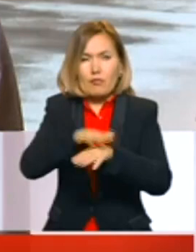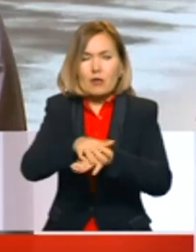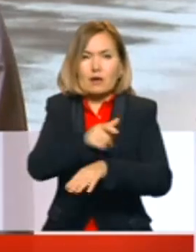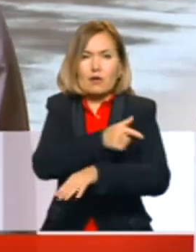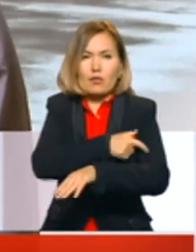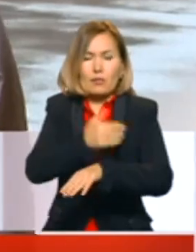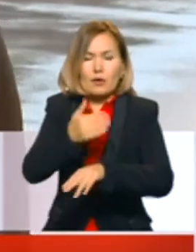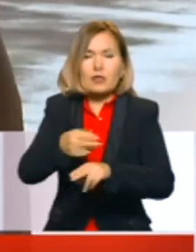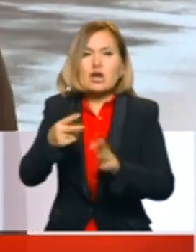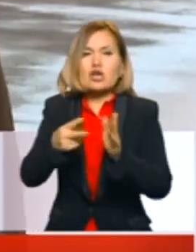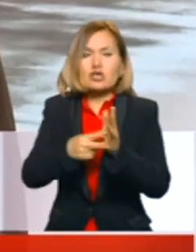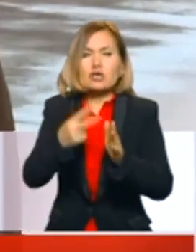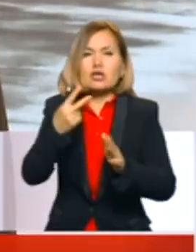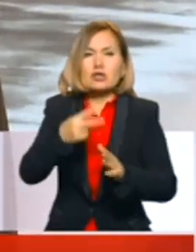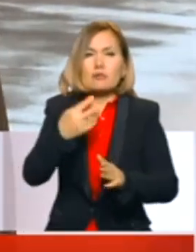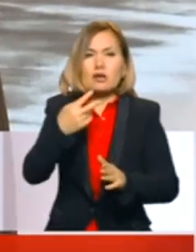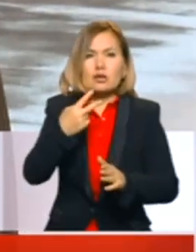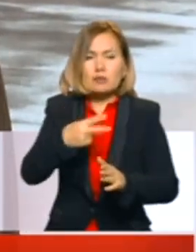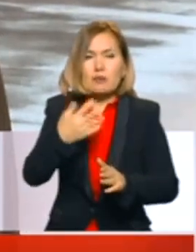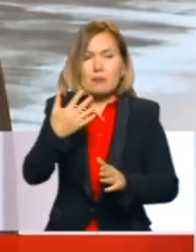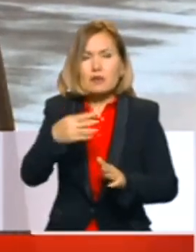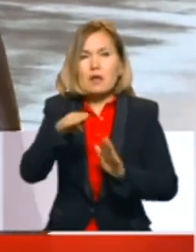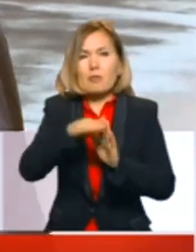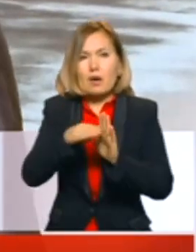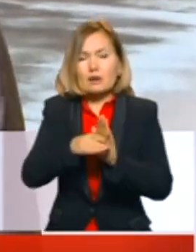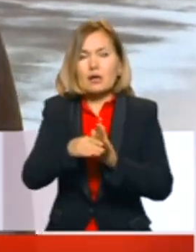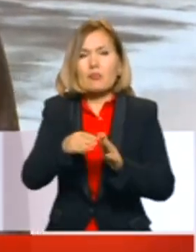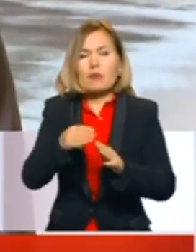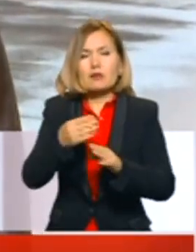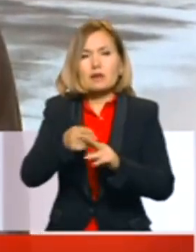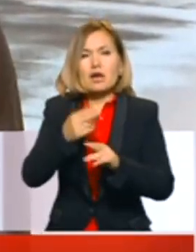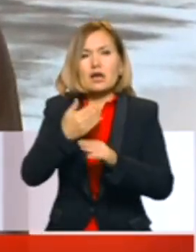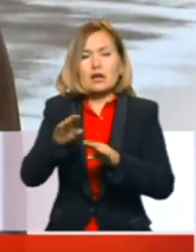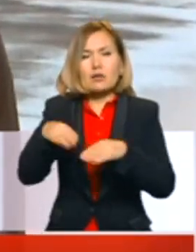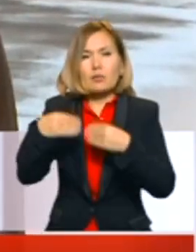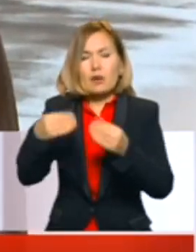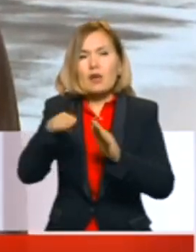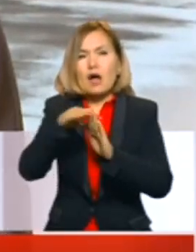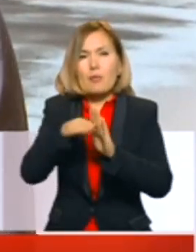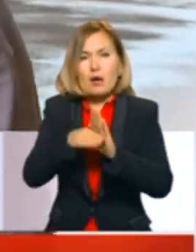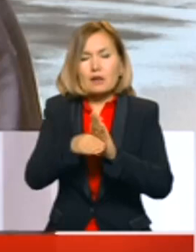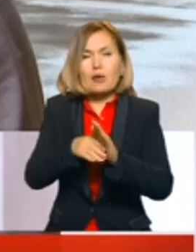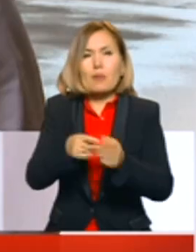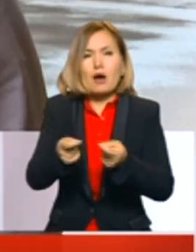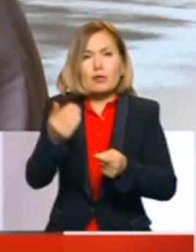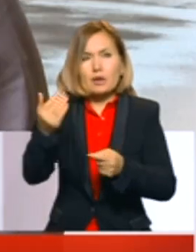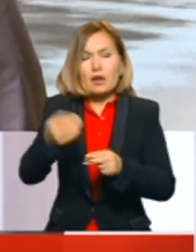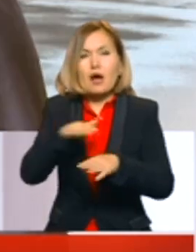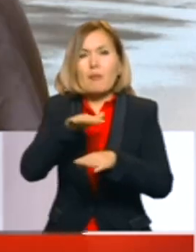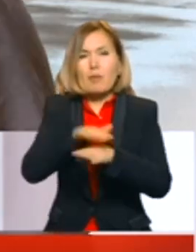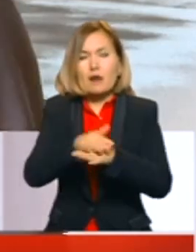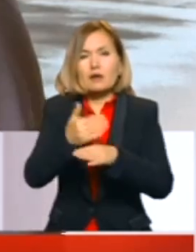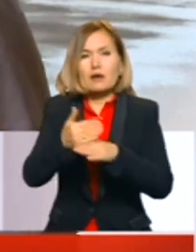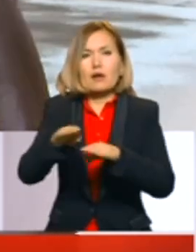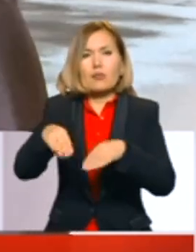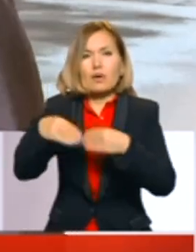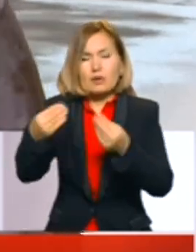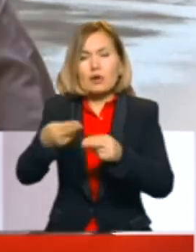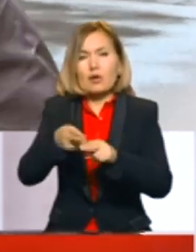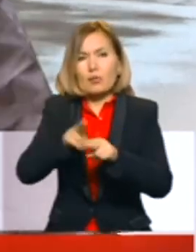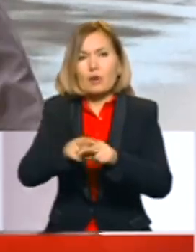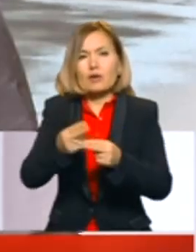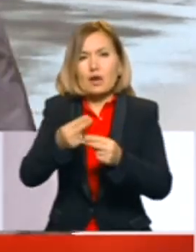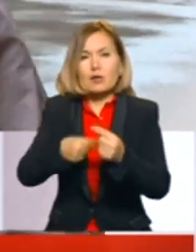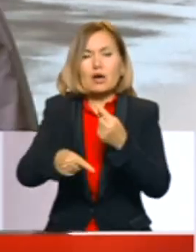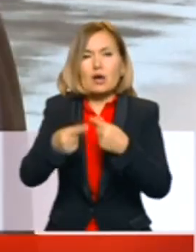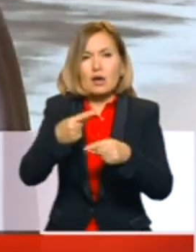олар 7-20-25 бойынша кредит береді. Одан кейін біз бағдарламаның операторы ретінде осы банк берген кредит сатып аламыз. Яғни сол банкке ол